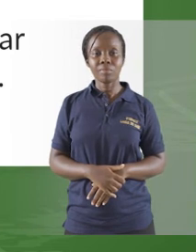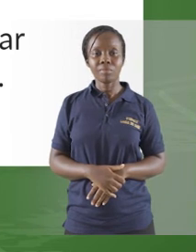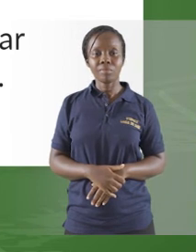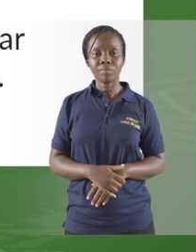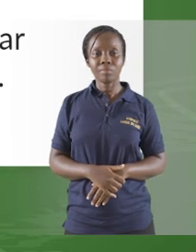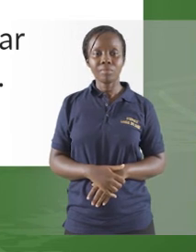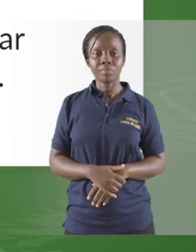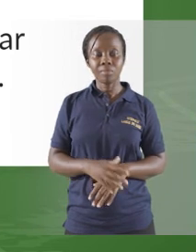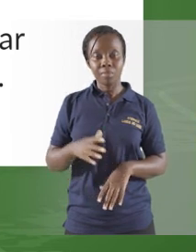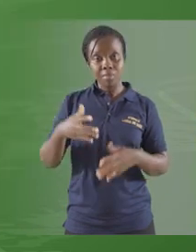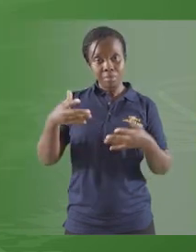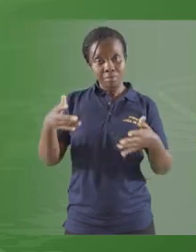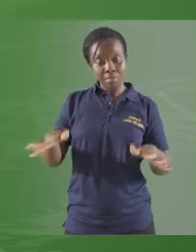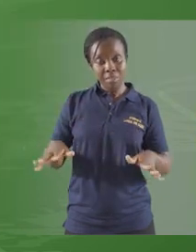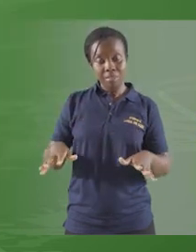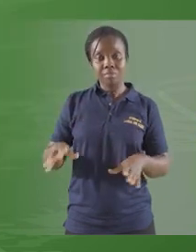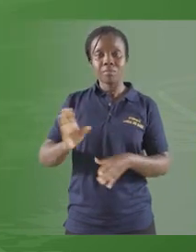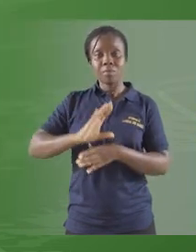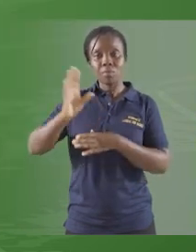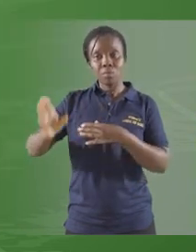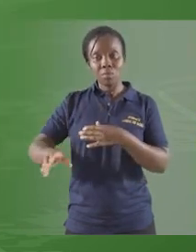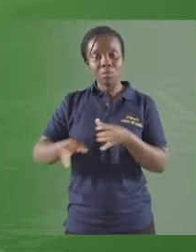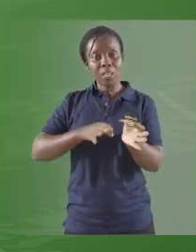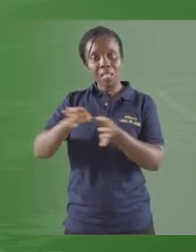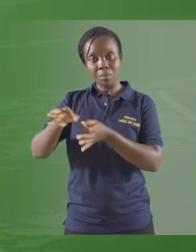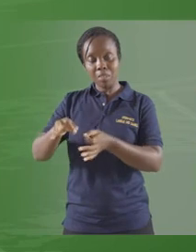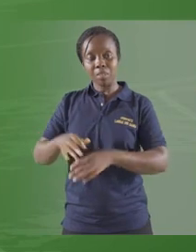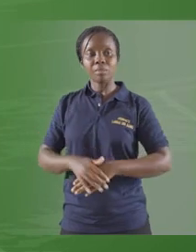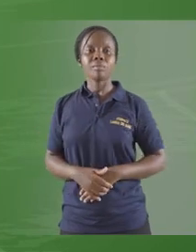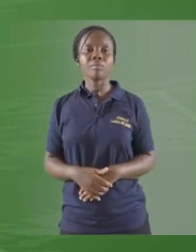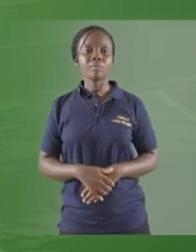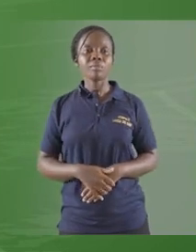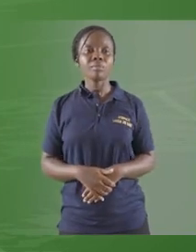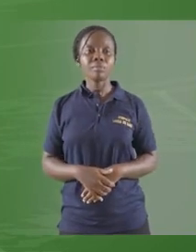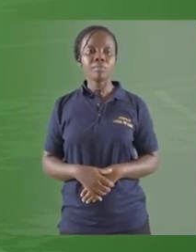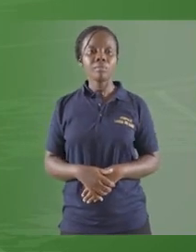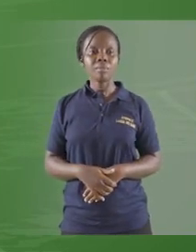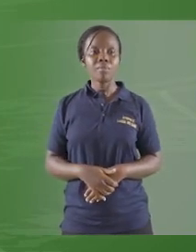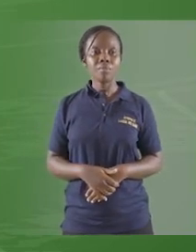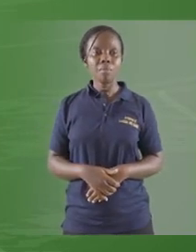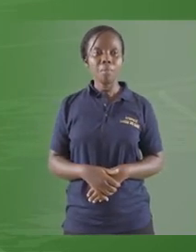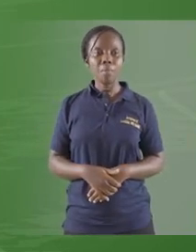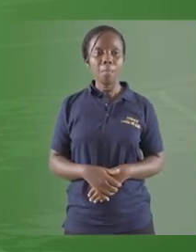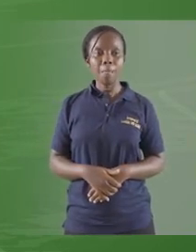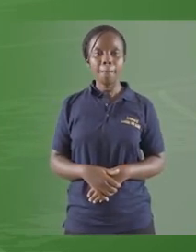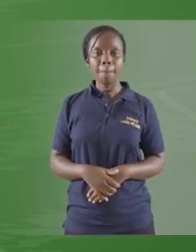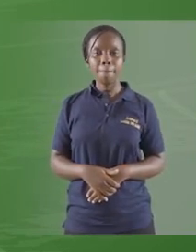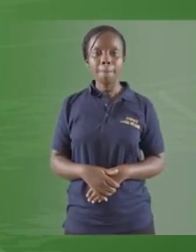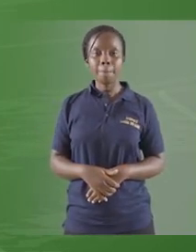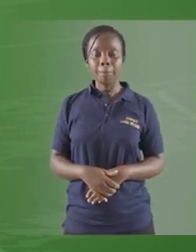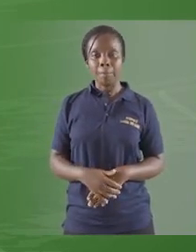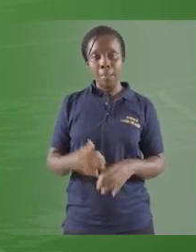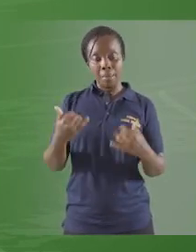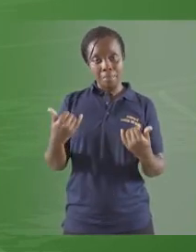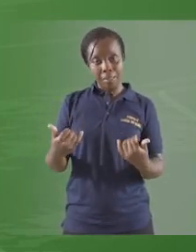Après cette démonstration de la liaison au sexe ou non, nous